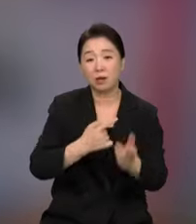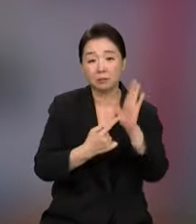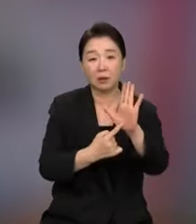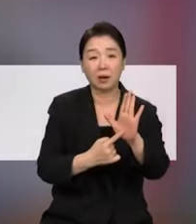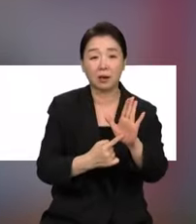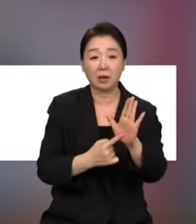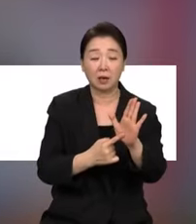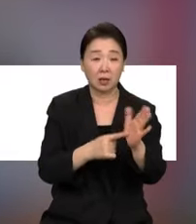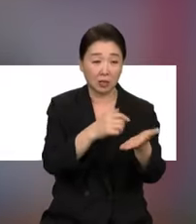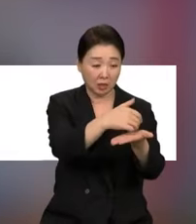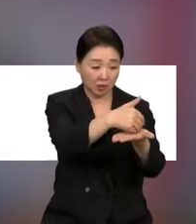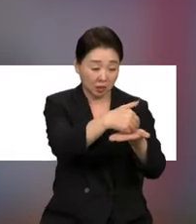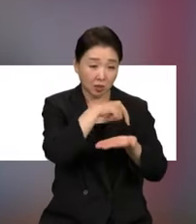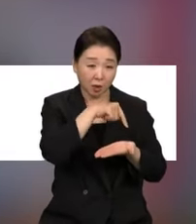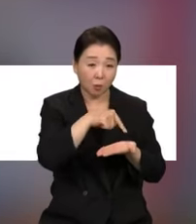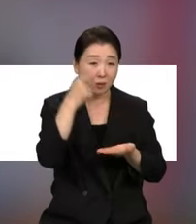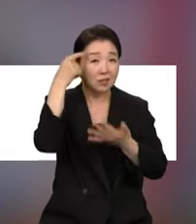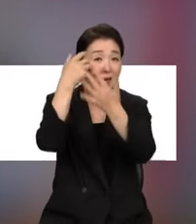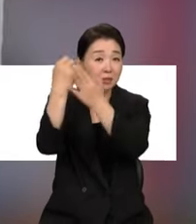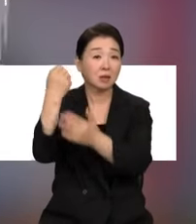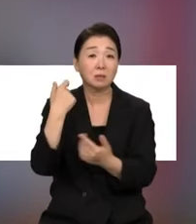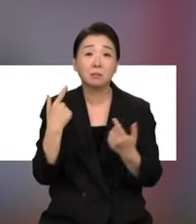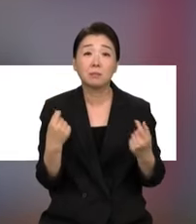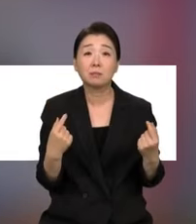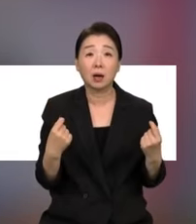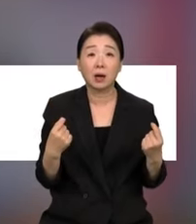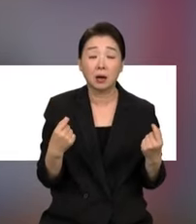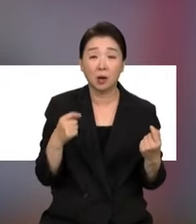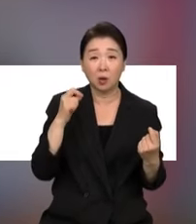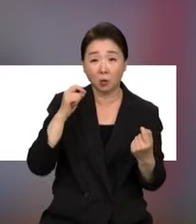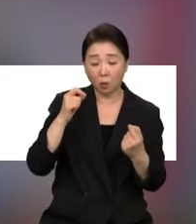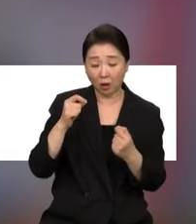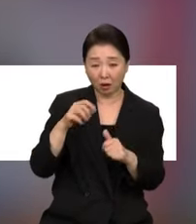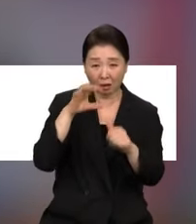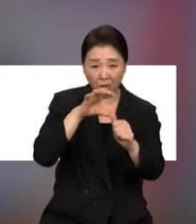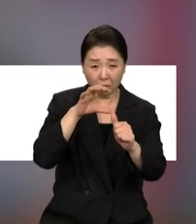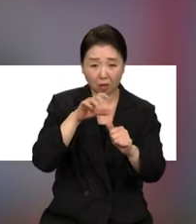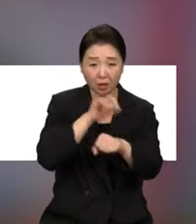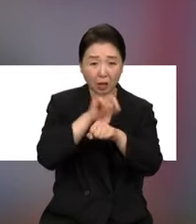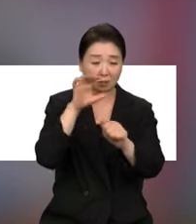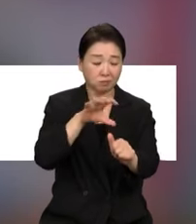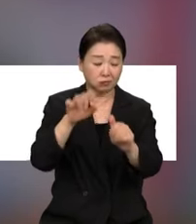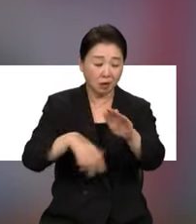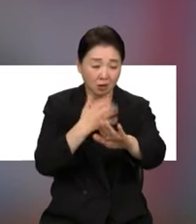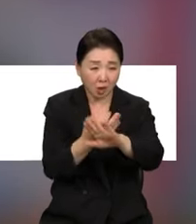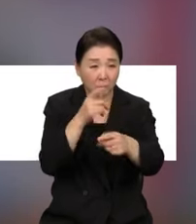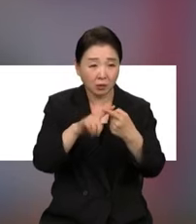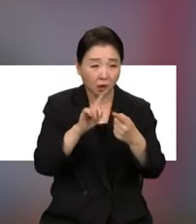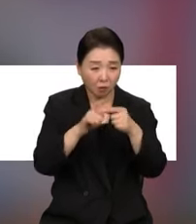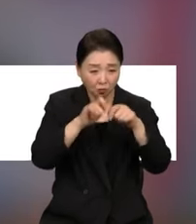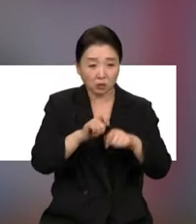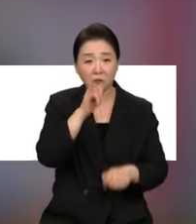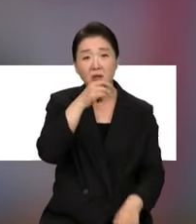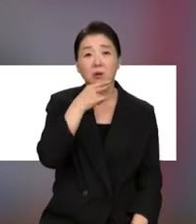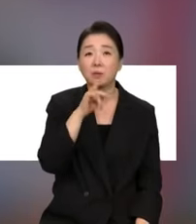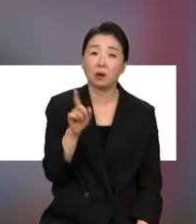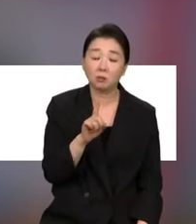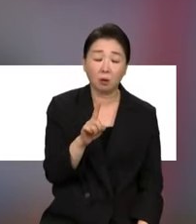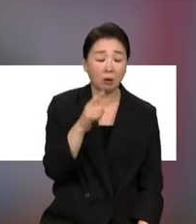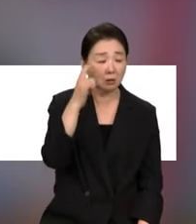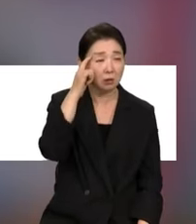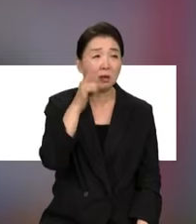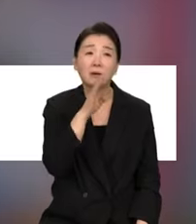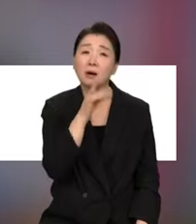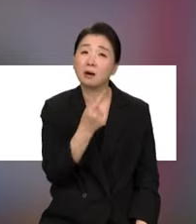제보하는게 되게 그런 상상적인 거 아니겠습니까 개에 대한 구체적 증거가 있냐 없냐가 아니라 그런 사 할 수 있는 분들이기